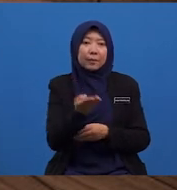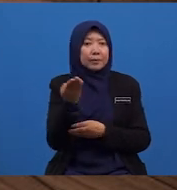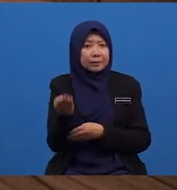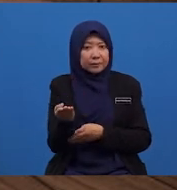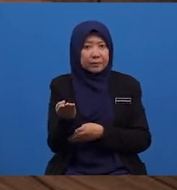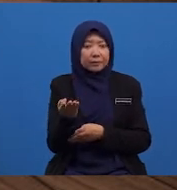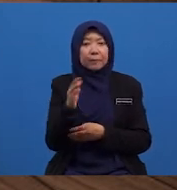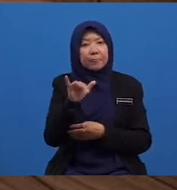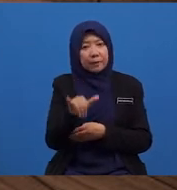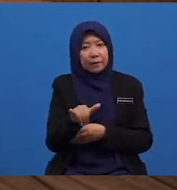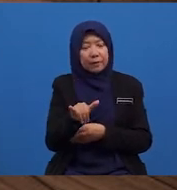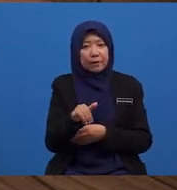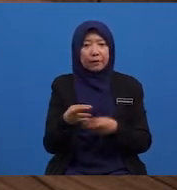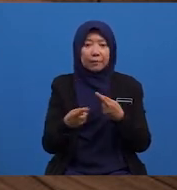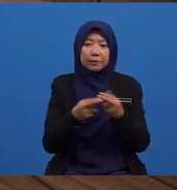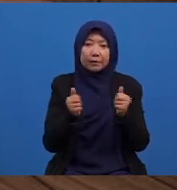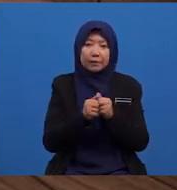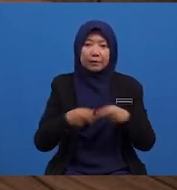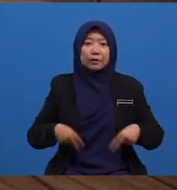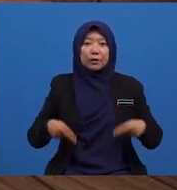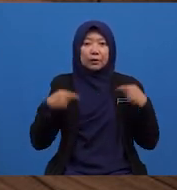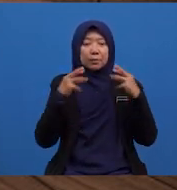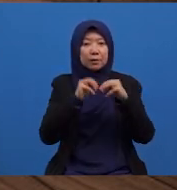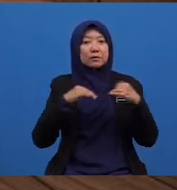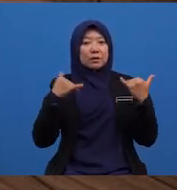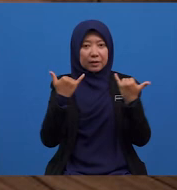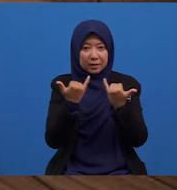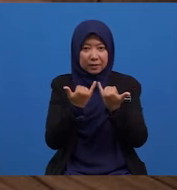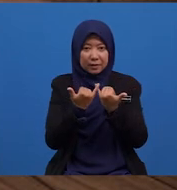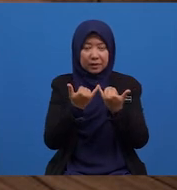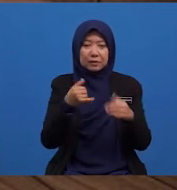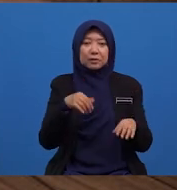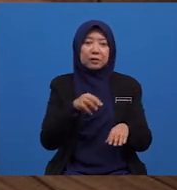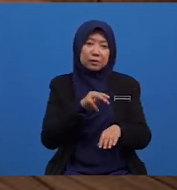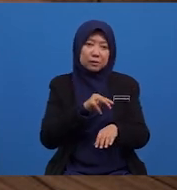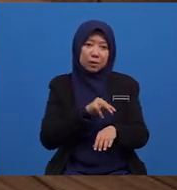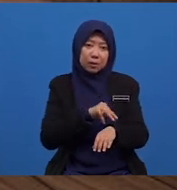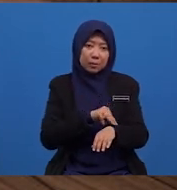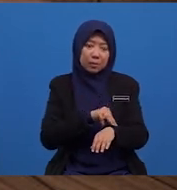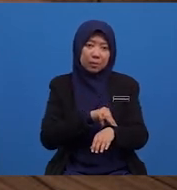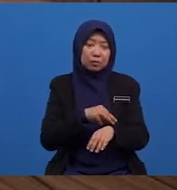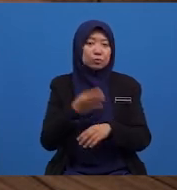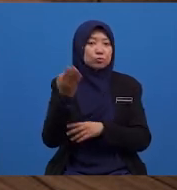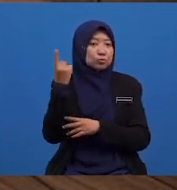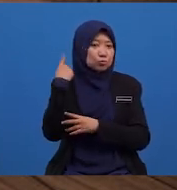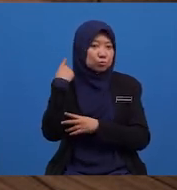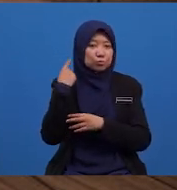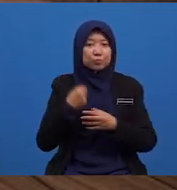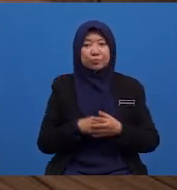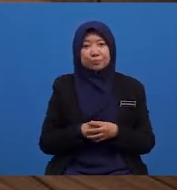yang akrab dengan kehidupan masyarakat pada zaman dahulu.